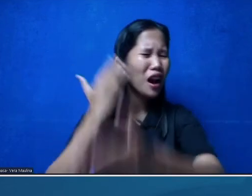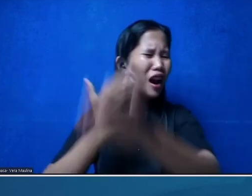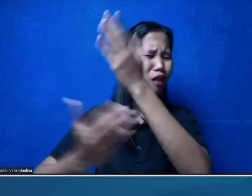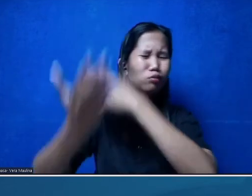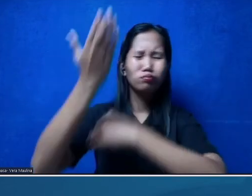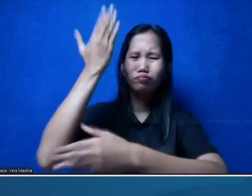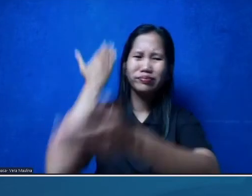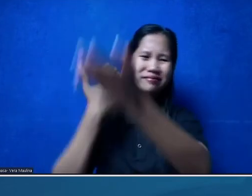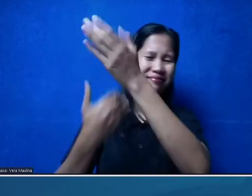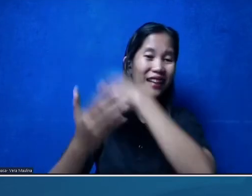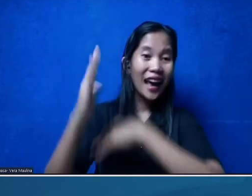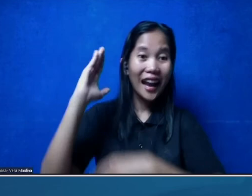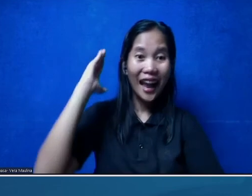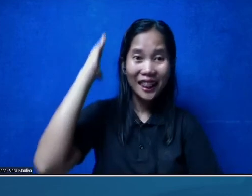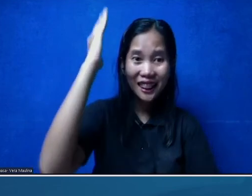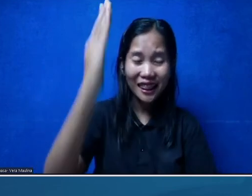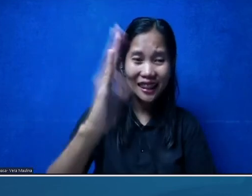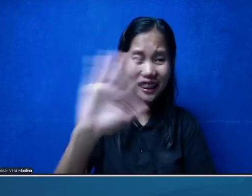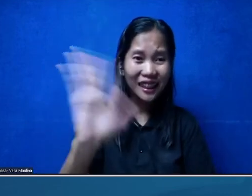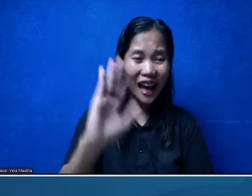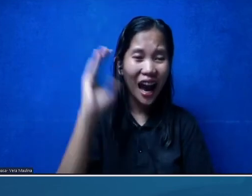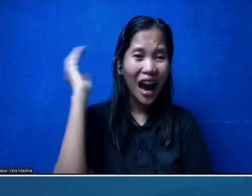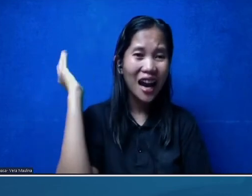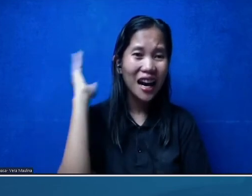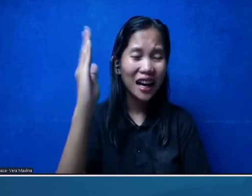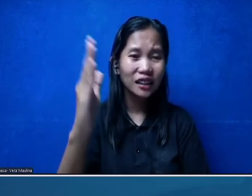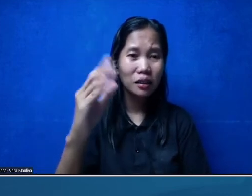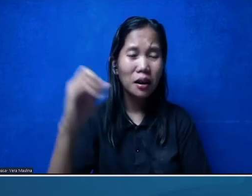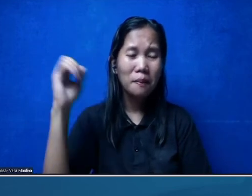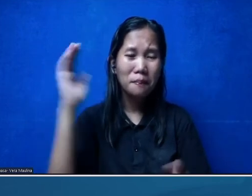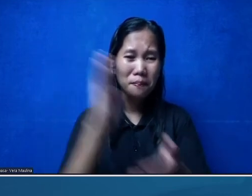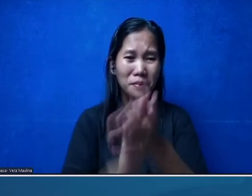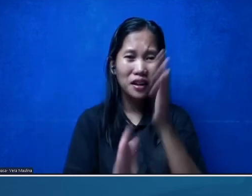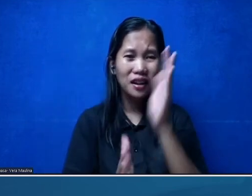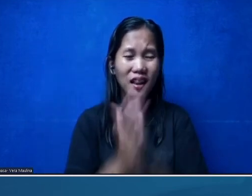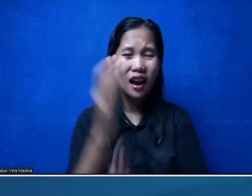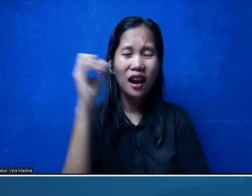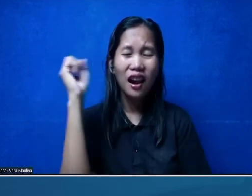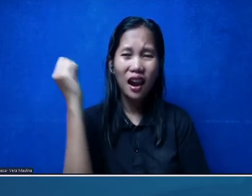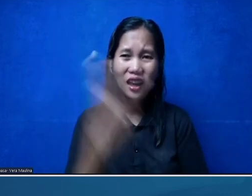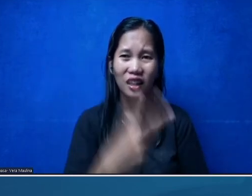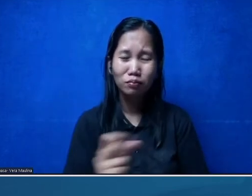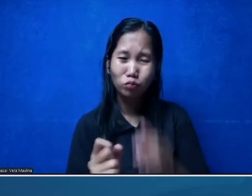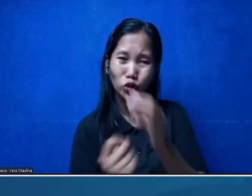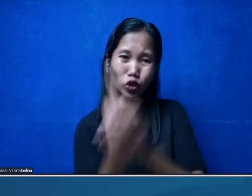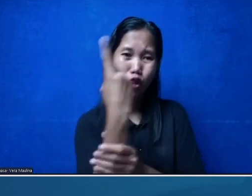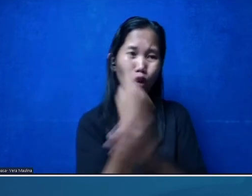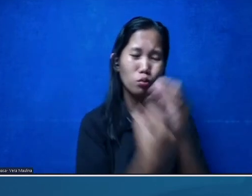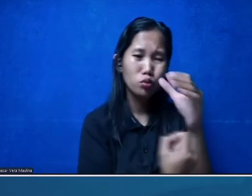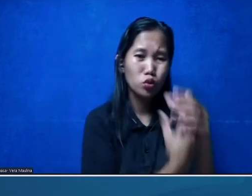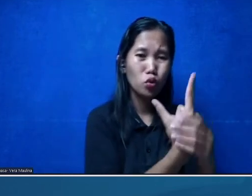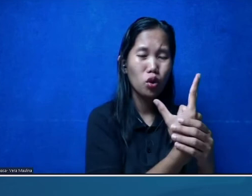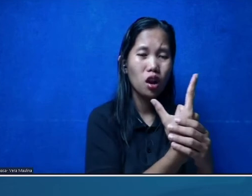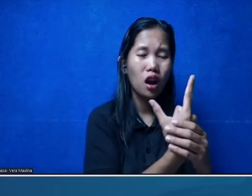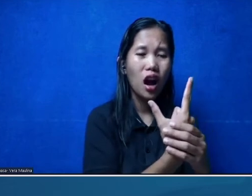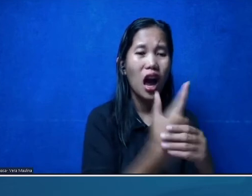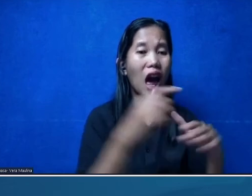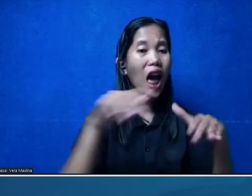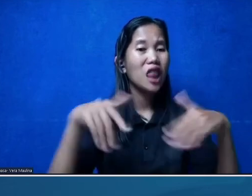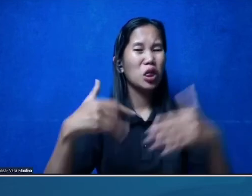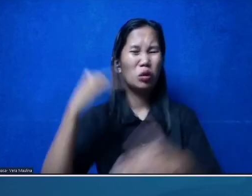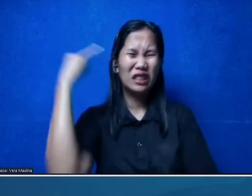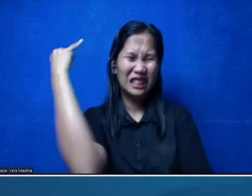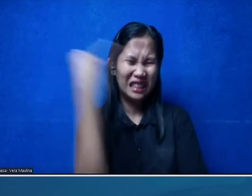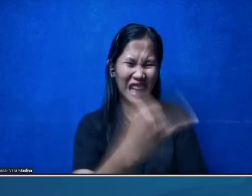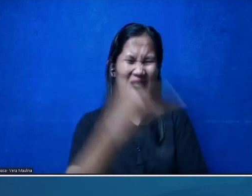di dalam Nah Um pasal 1 ayat 9 dosa tidak akan pernah ada lagi yang kedua kan Apakah